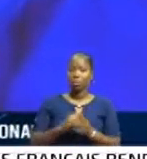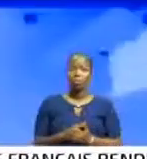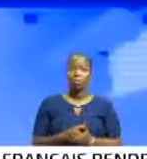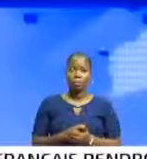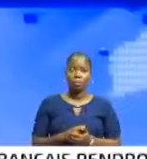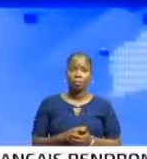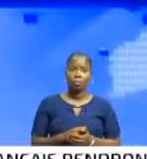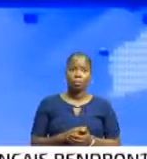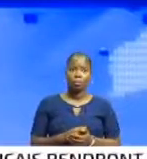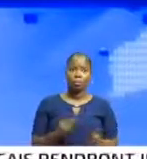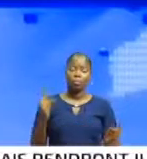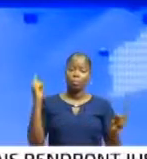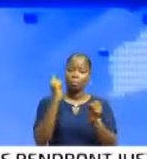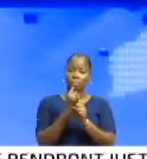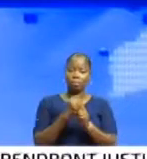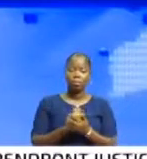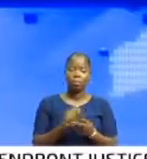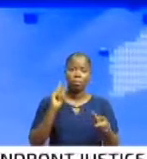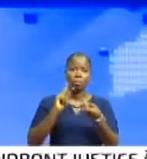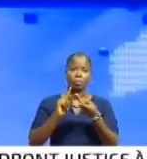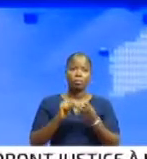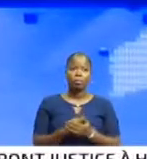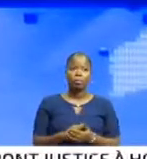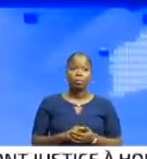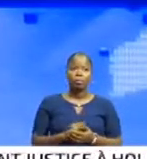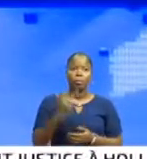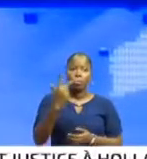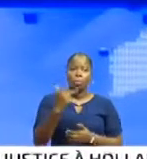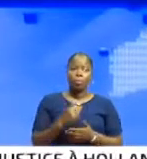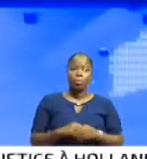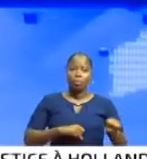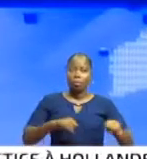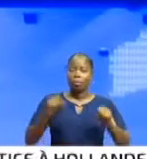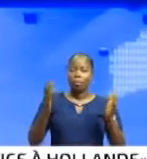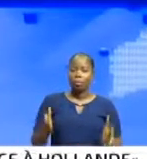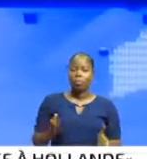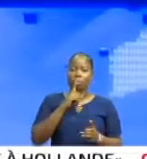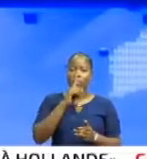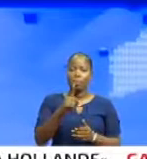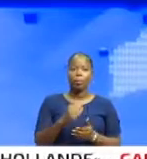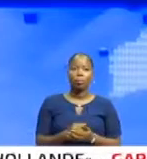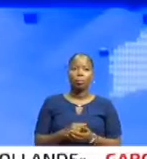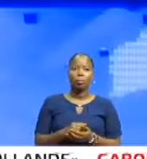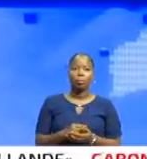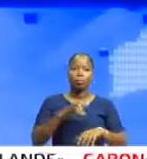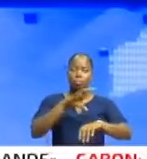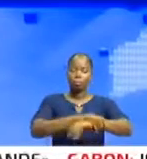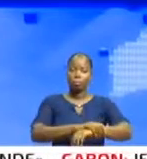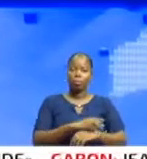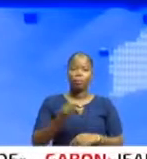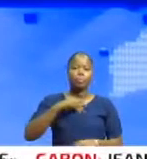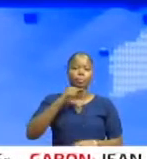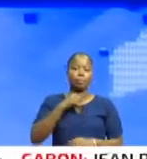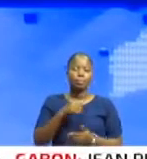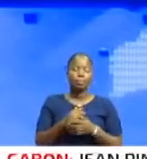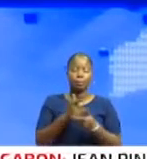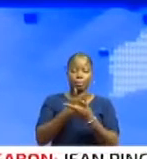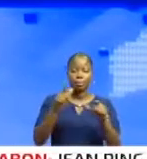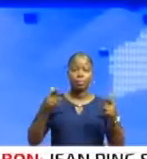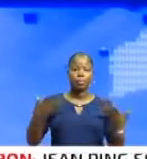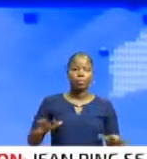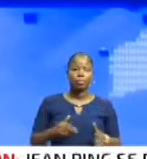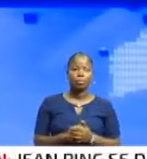juste précisé que les trois agents des eaux et forêts qui avaient été arrêtés en gambie ont finalement été libérés une